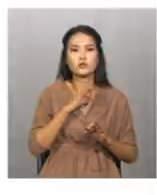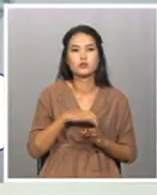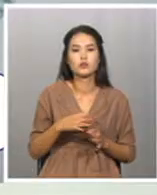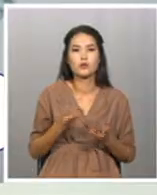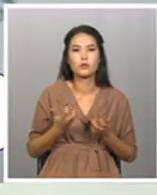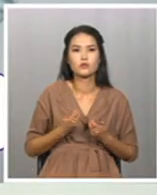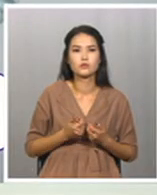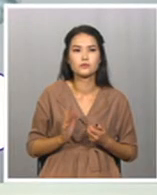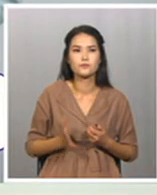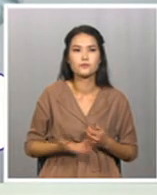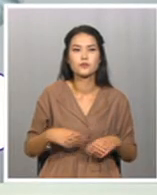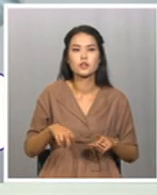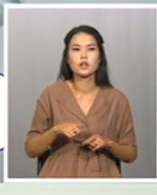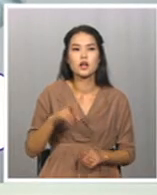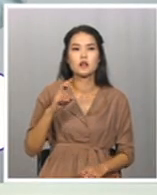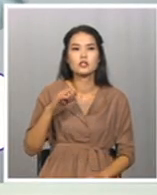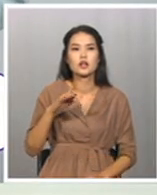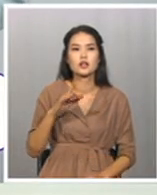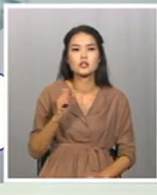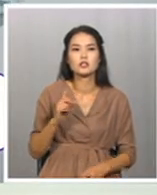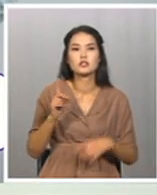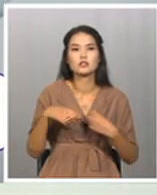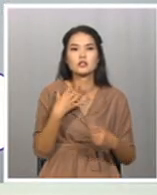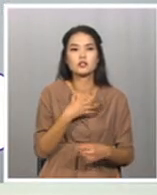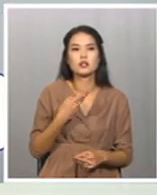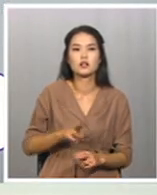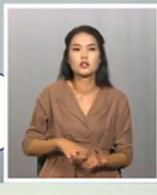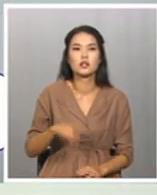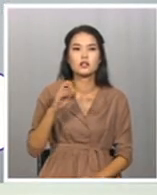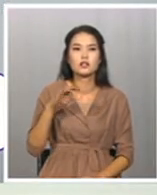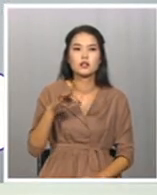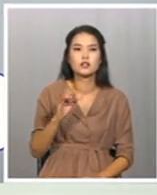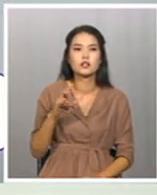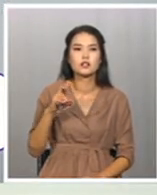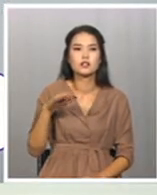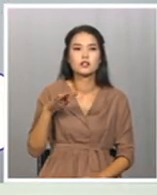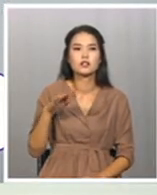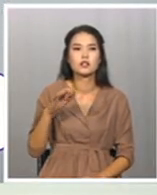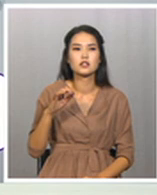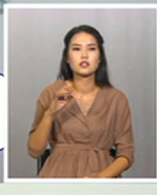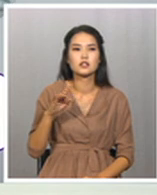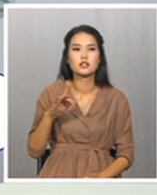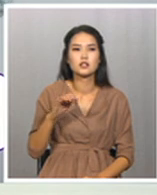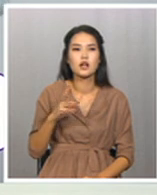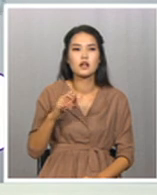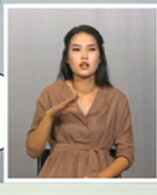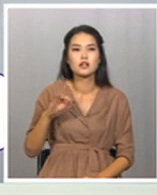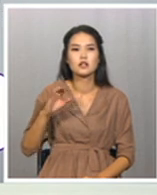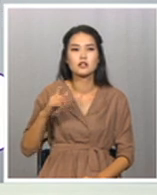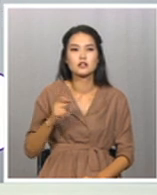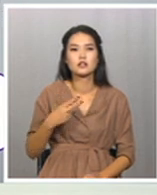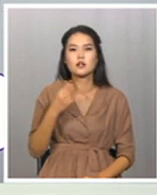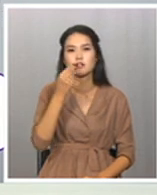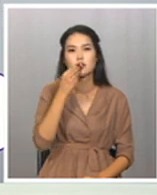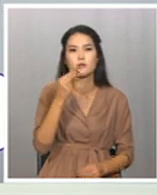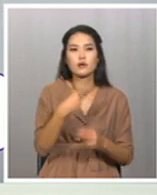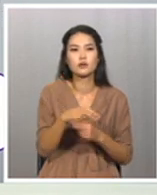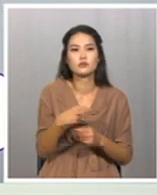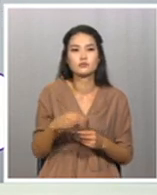қолданылады. Натрийдің келесі маңызды бір қосылысы ол натрий нитриті. Натрий нитриті тамақ